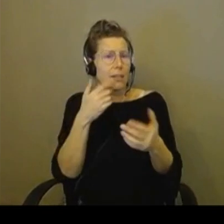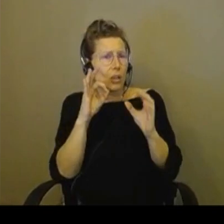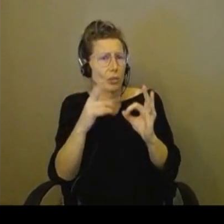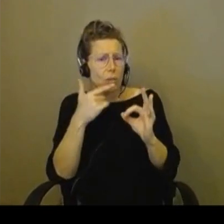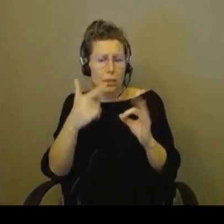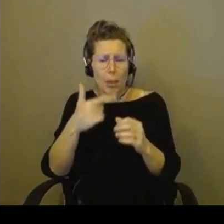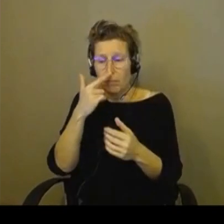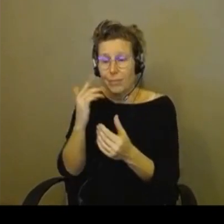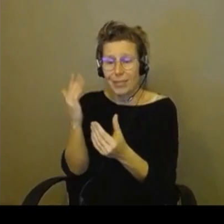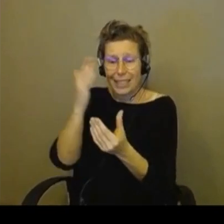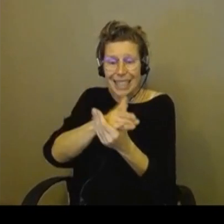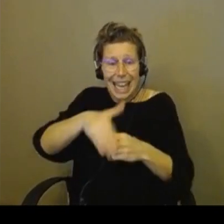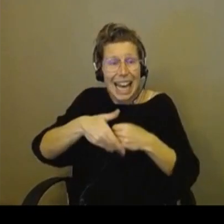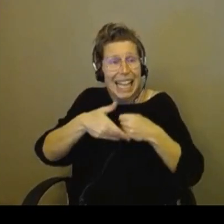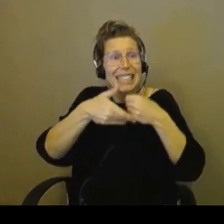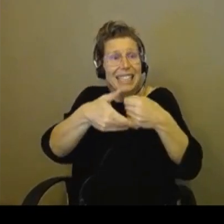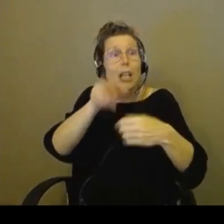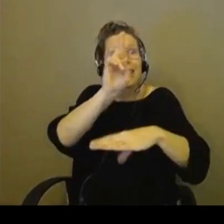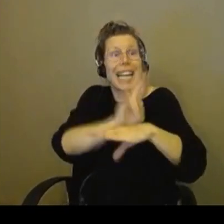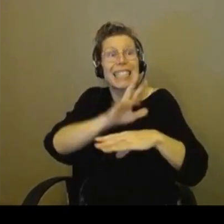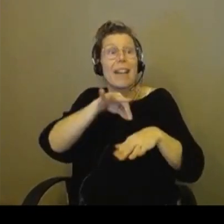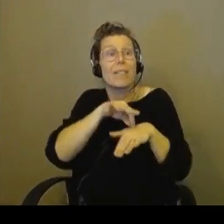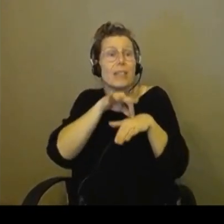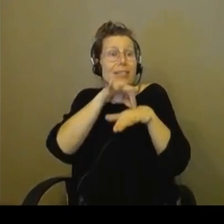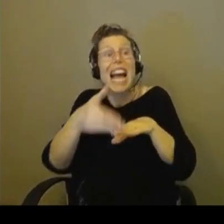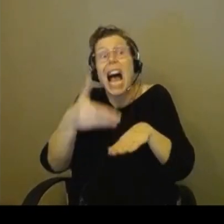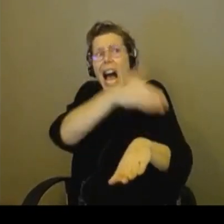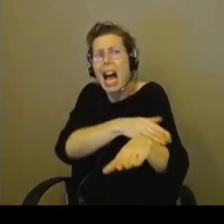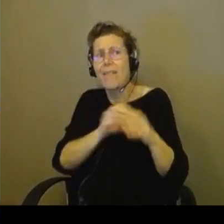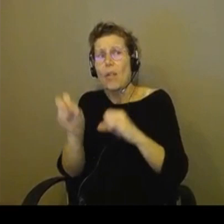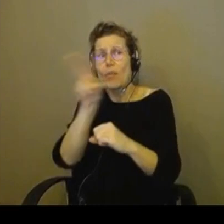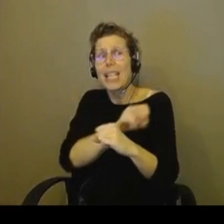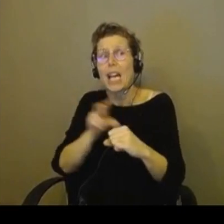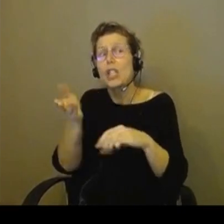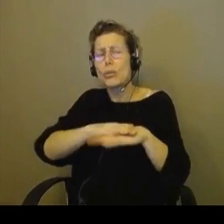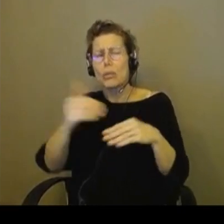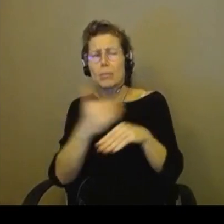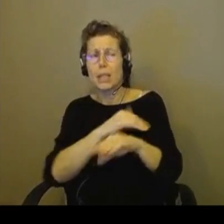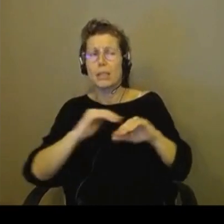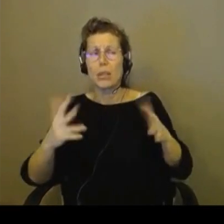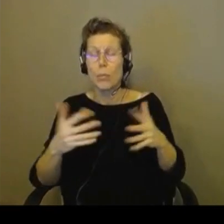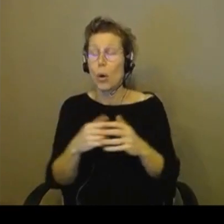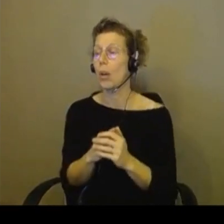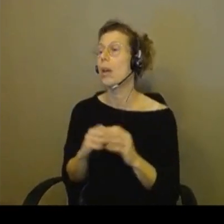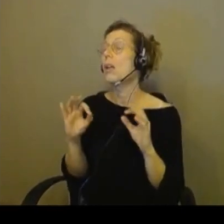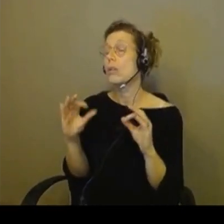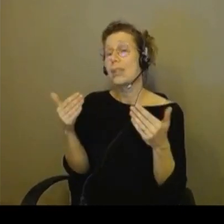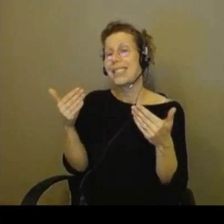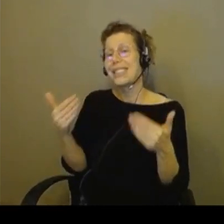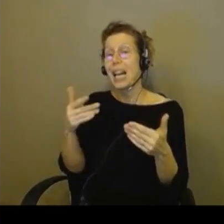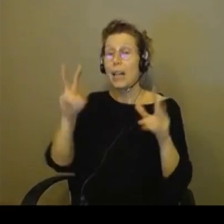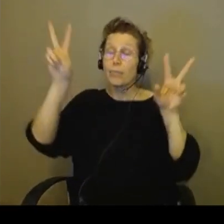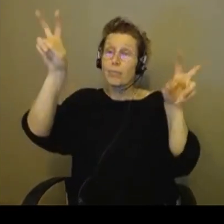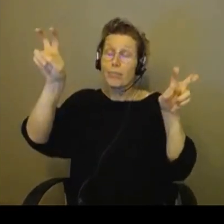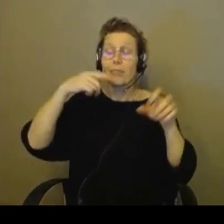voyage. Où est-ce qu'on en est ? Alors, Assistant Gare, effectivement, c'est une réponse à la multiplication des